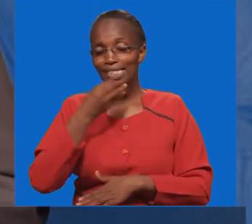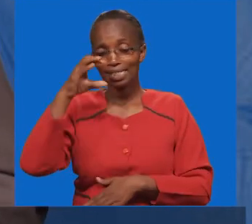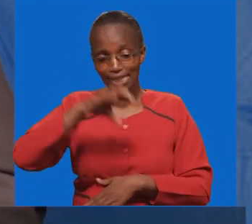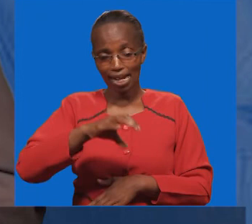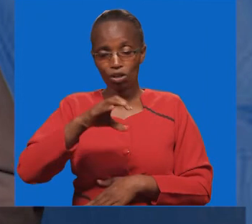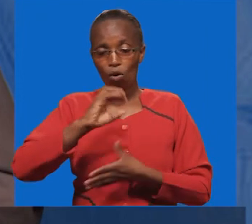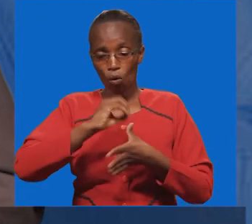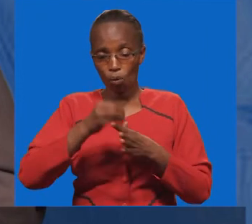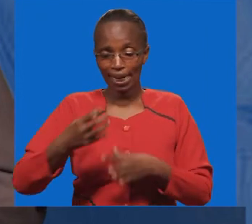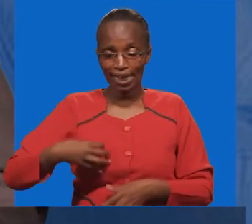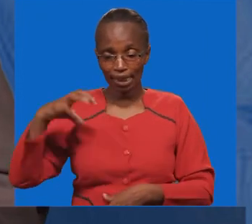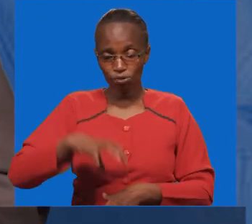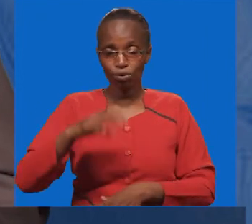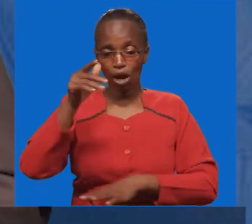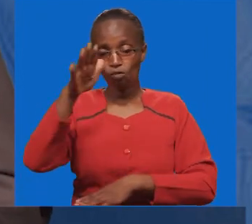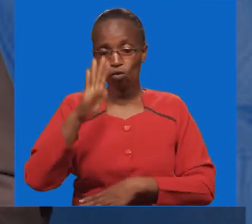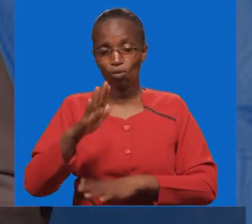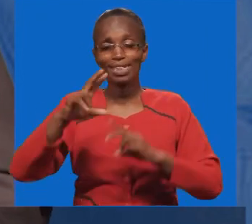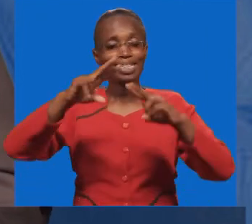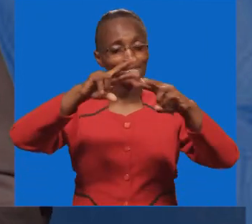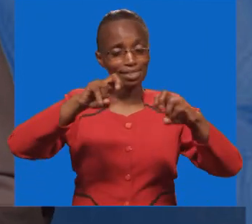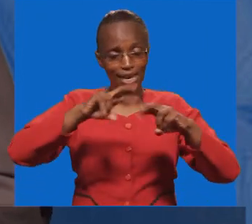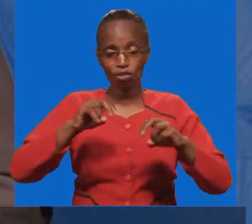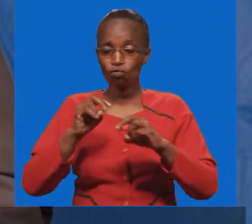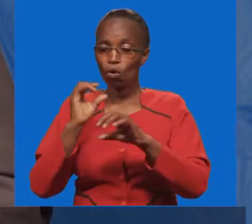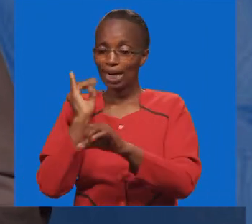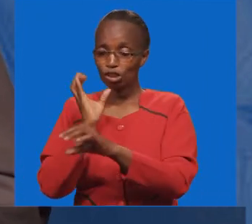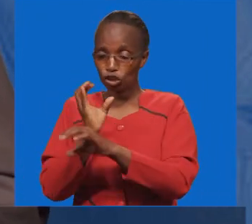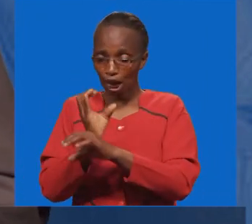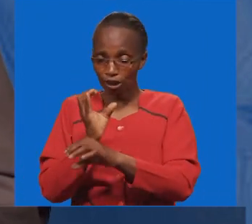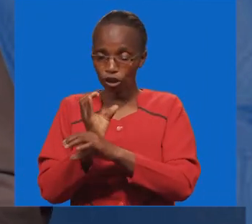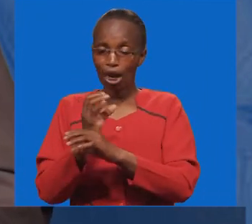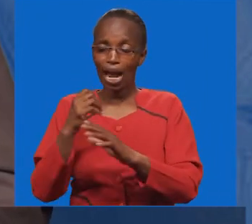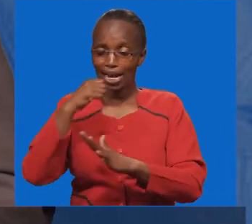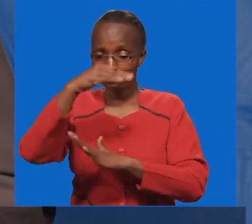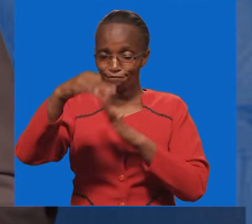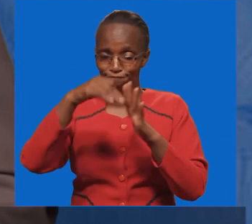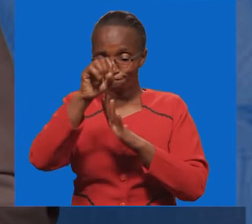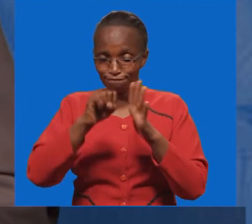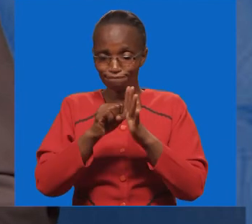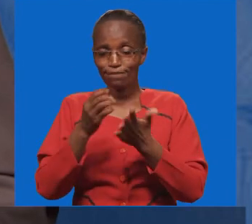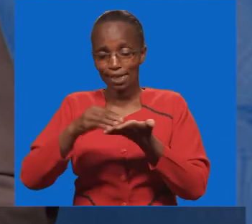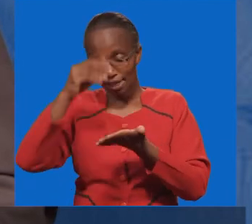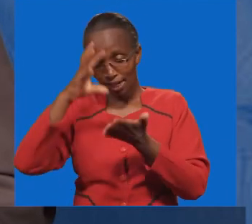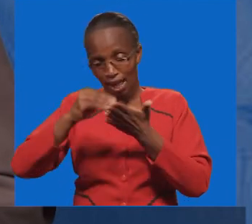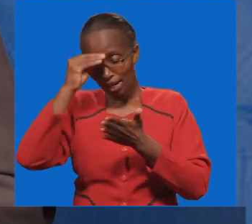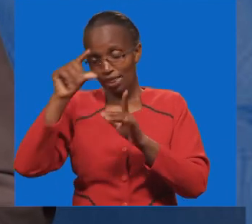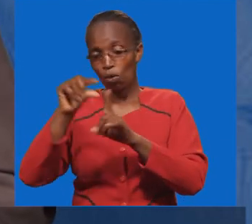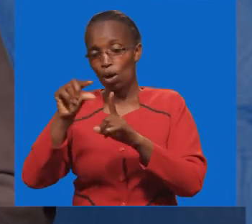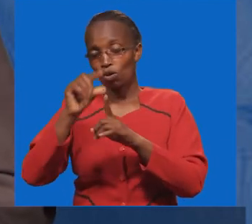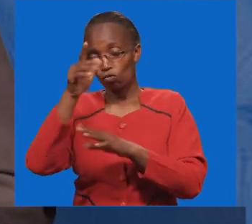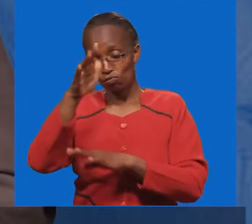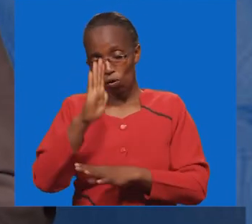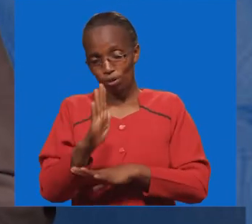jua kana kwamba umefanyika mwana katika familia ya Mungu. Tafuta mahali kanisa ukashiriki ili ukazidi kuendelea na kukua kiroho